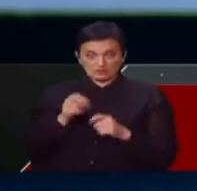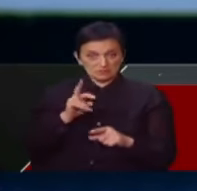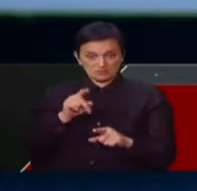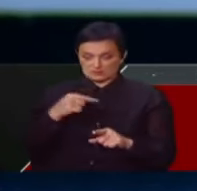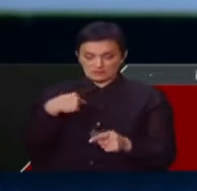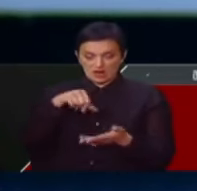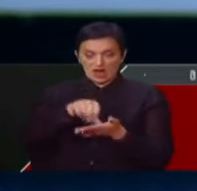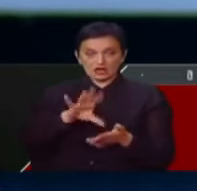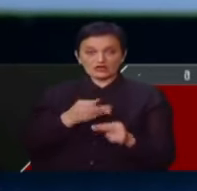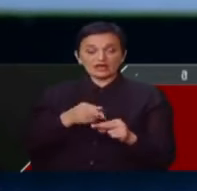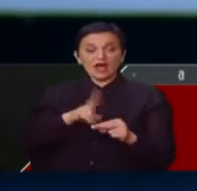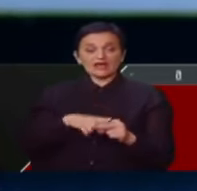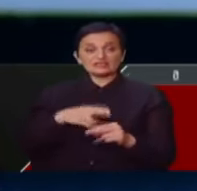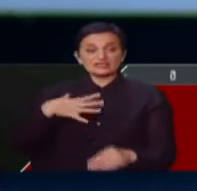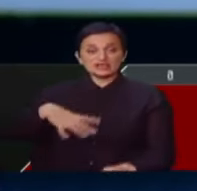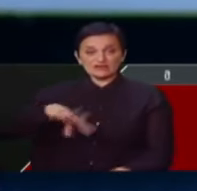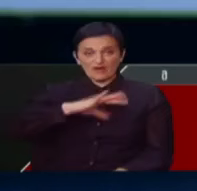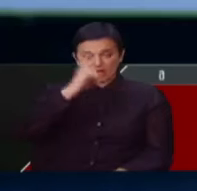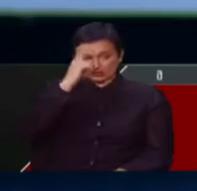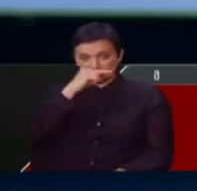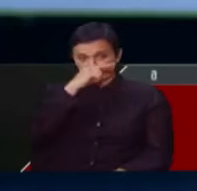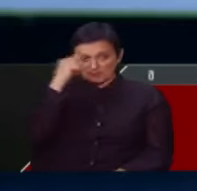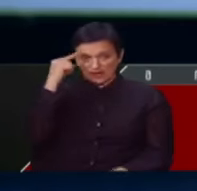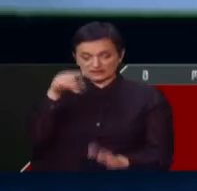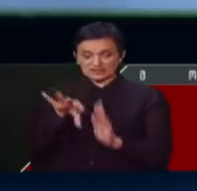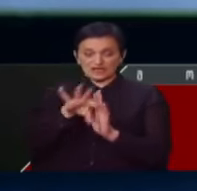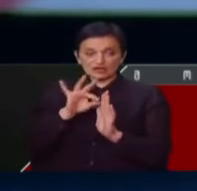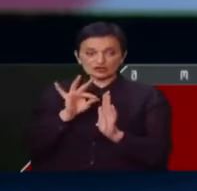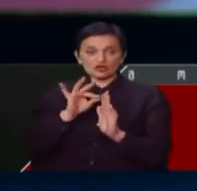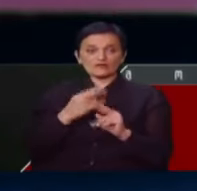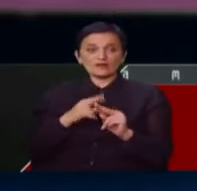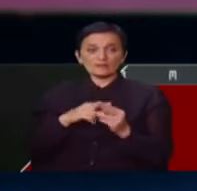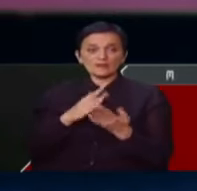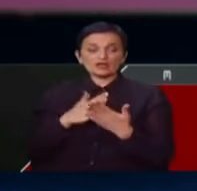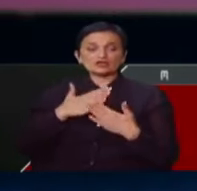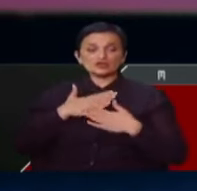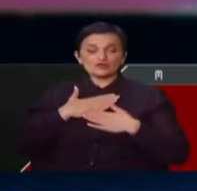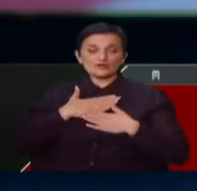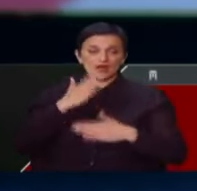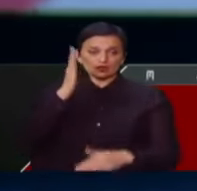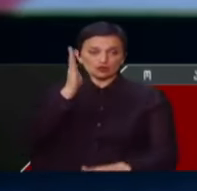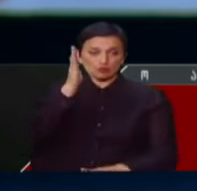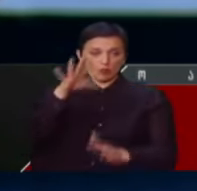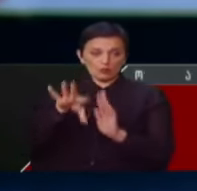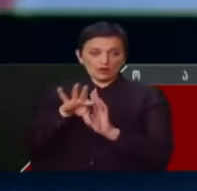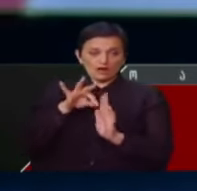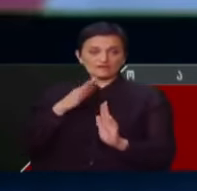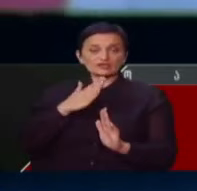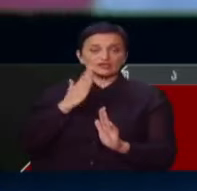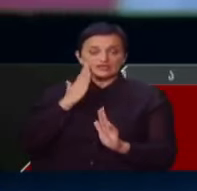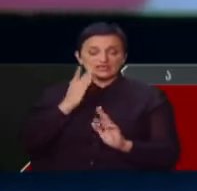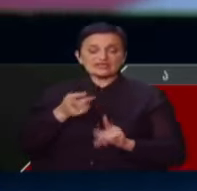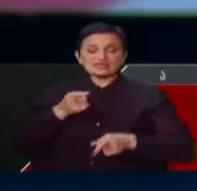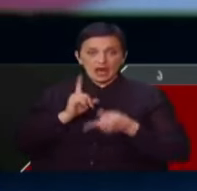ვიქნებოდი. ეს არის ქვეყნის ბედის არჩევანი. ეს არის ჩვენი მომავლის არჩევანი. ეს არის